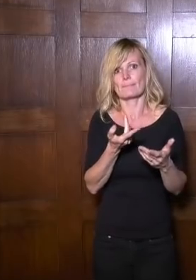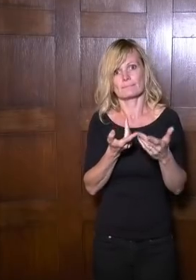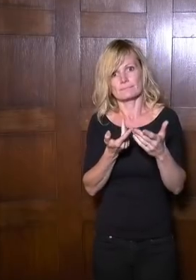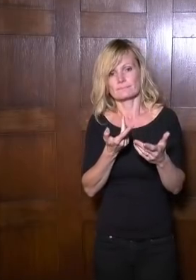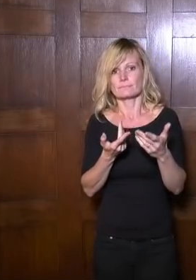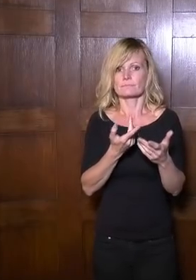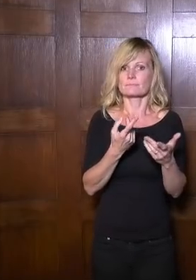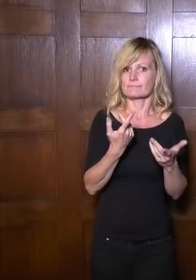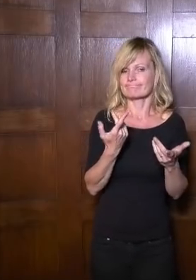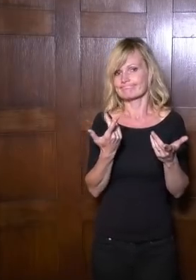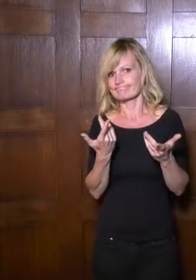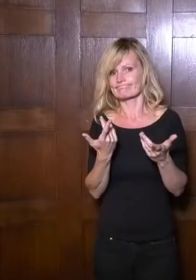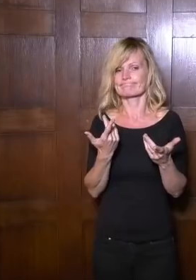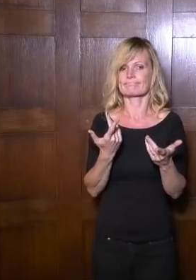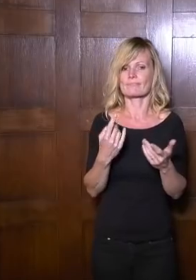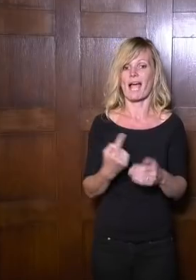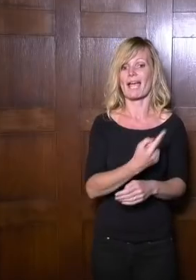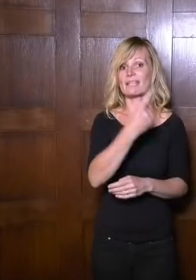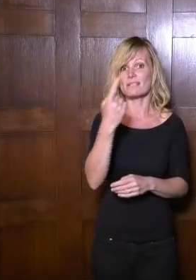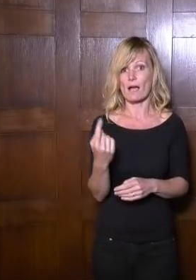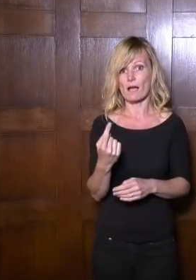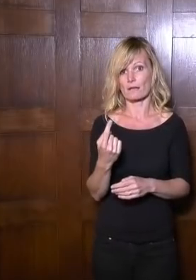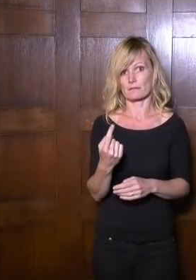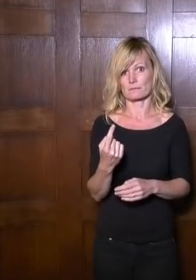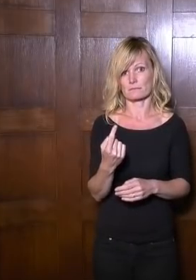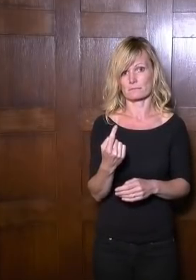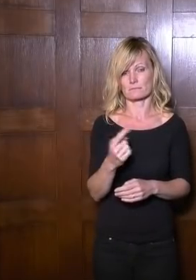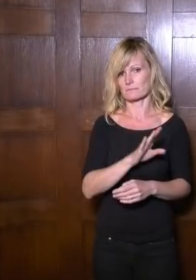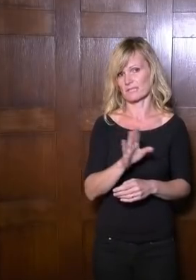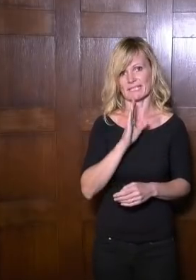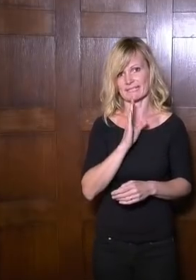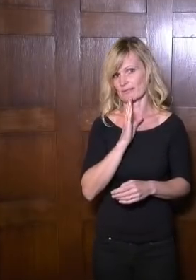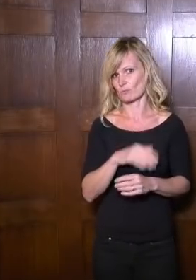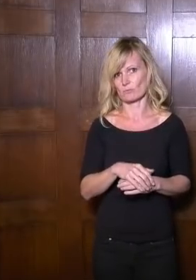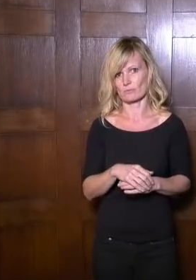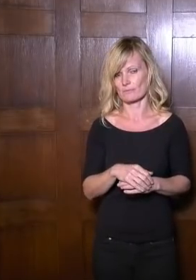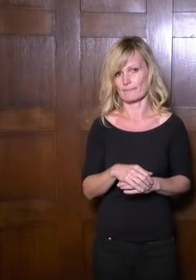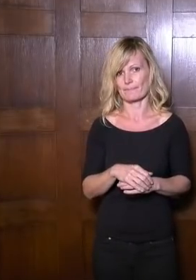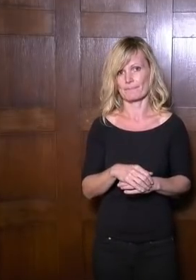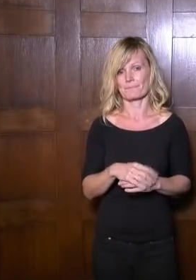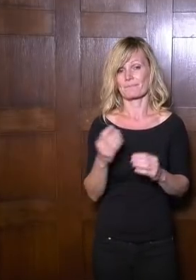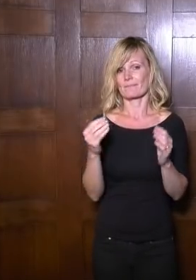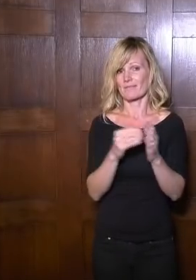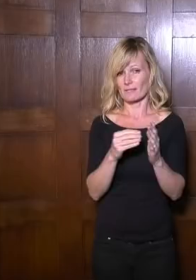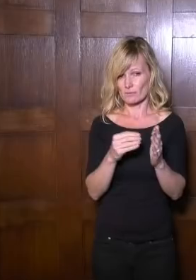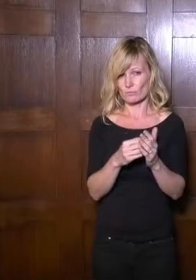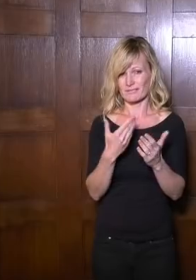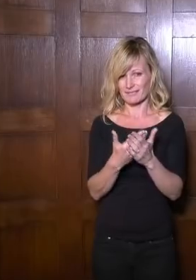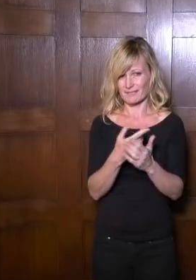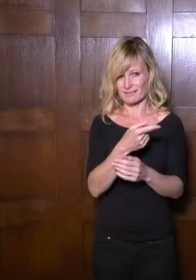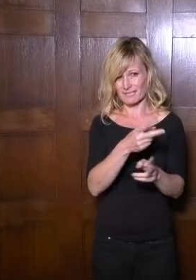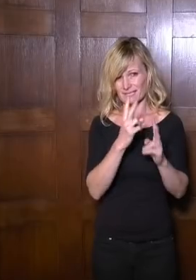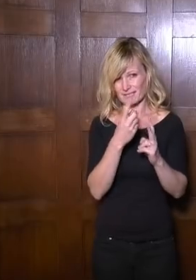gemacht wird. Das ein Jahr reicht definitiv nicht aus. Plus dazu ist das Instrument, um unsere Branche auch